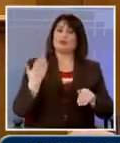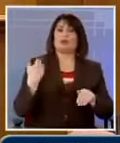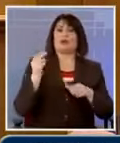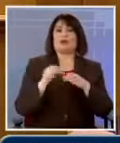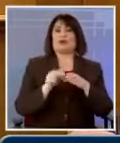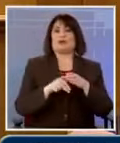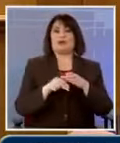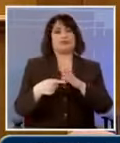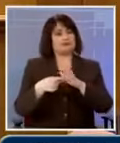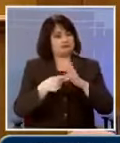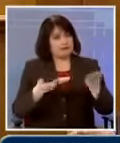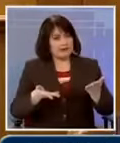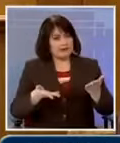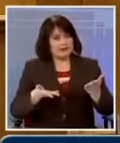εκλογές.